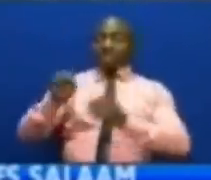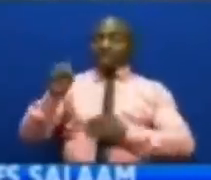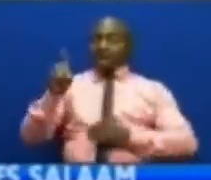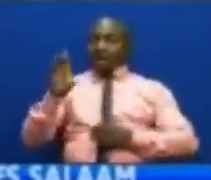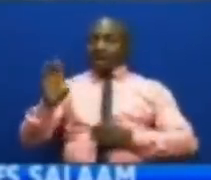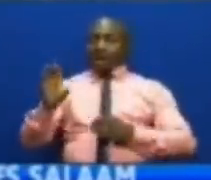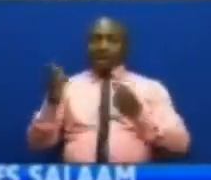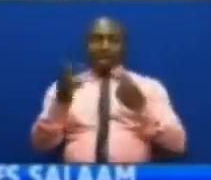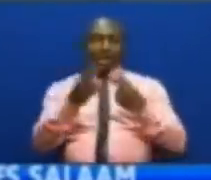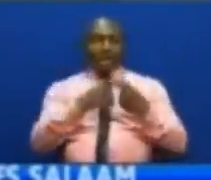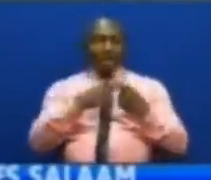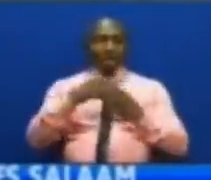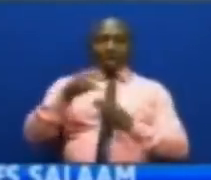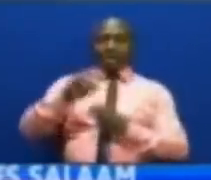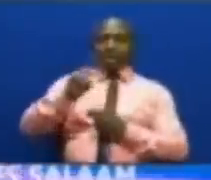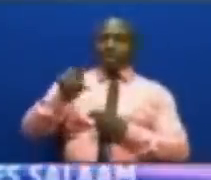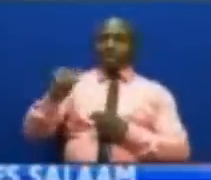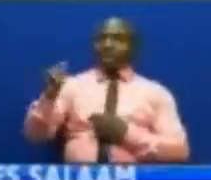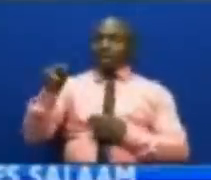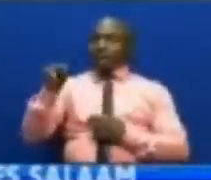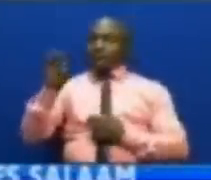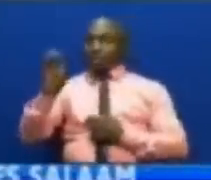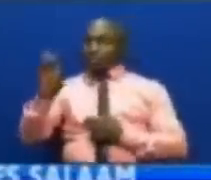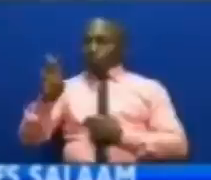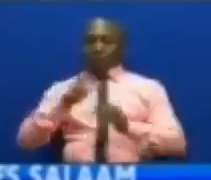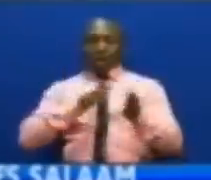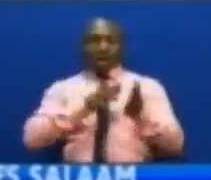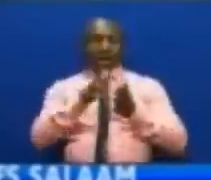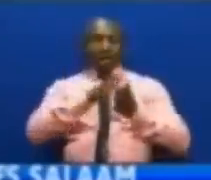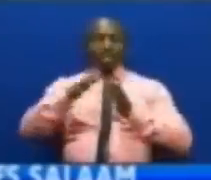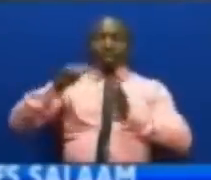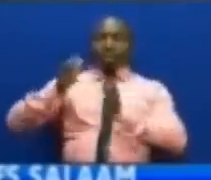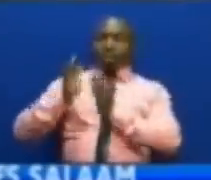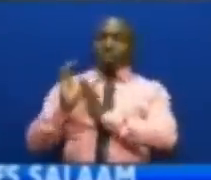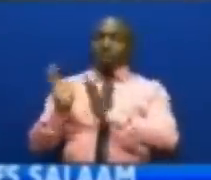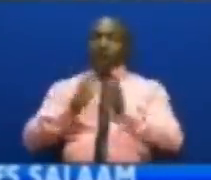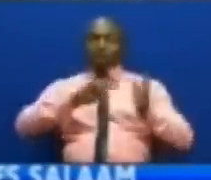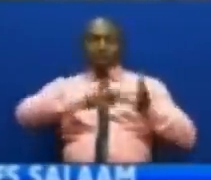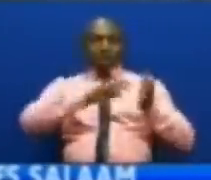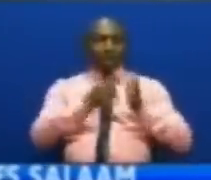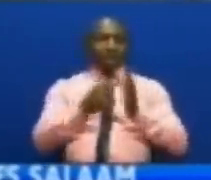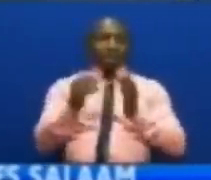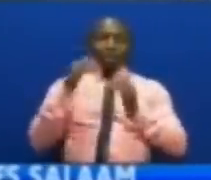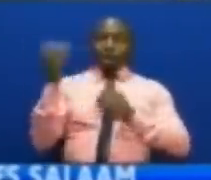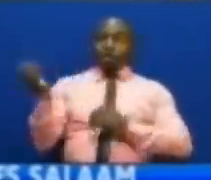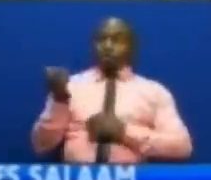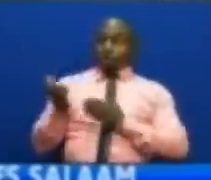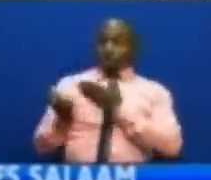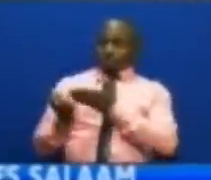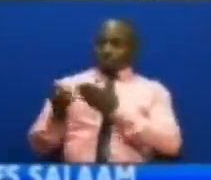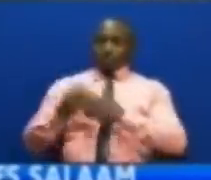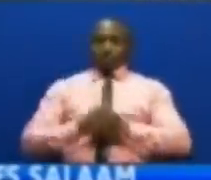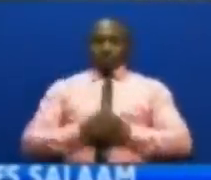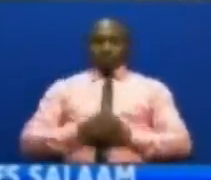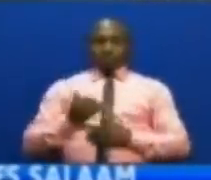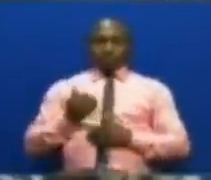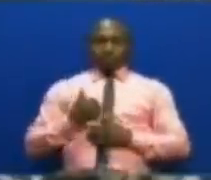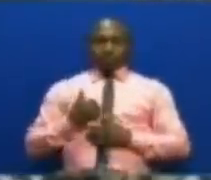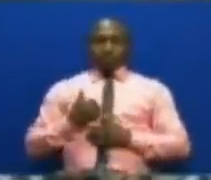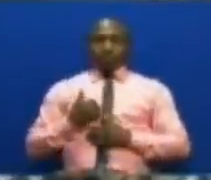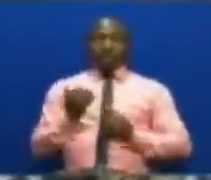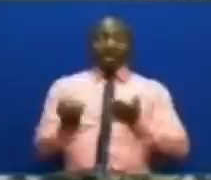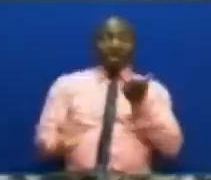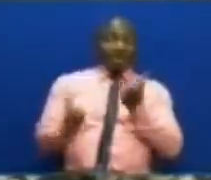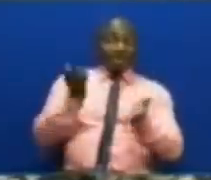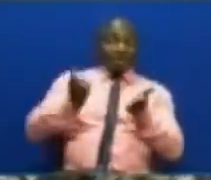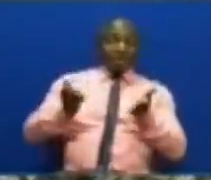Chaula, anaeleza mpango mkakati wa jumuiya hiyo. Assessment uliofanyika na wenzetu wa shirika la afya duniani,